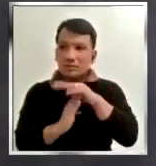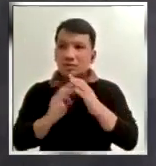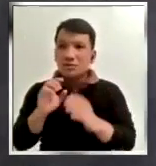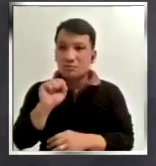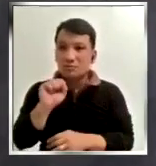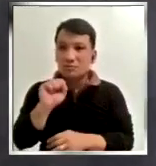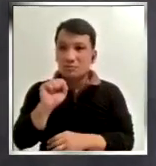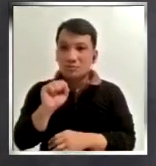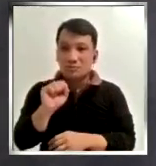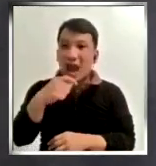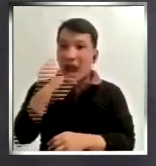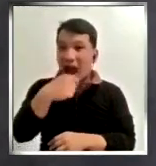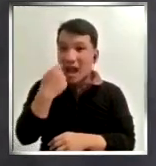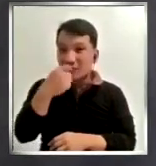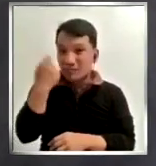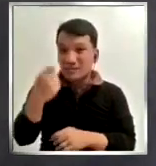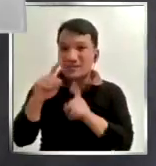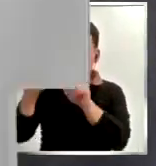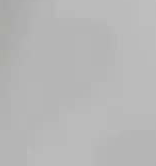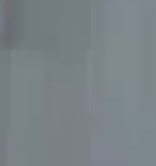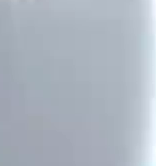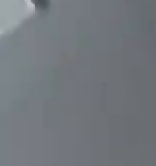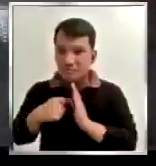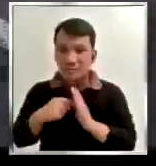Saudi. Nakatutok si Mai Bermudez.